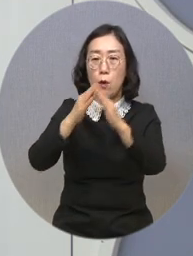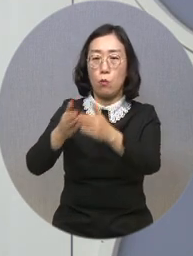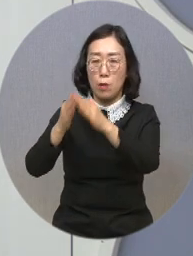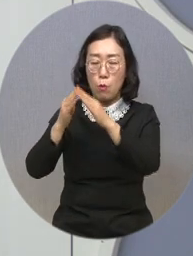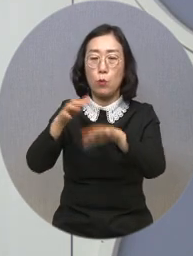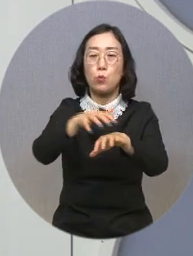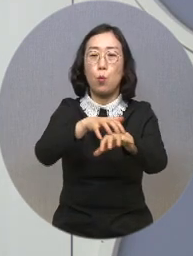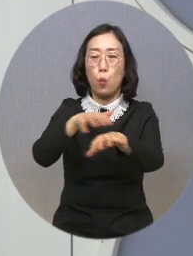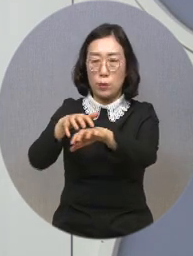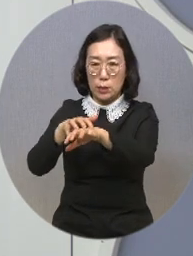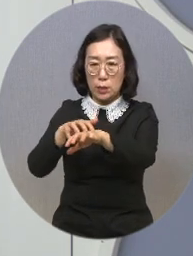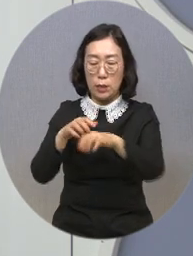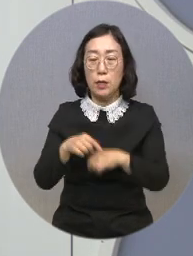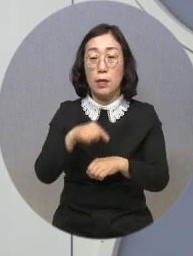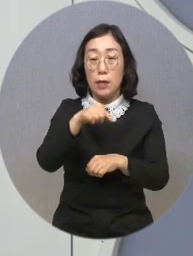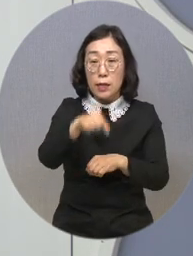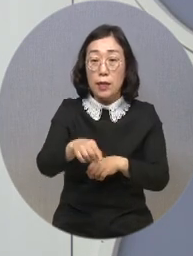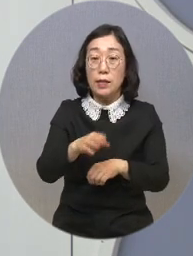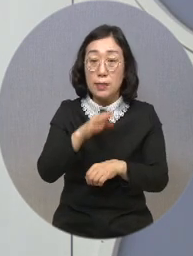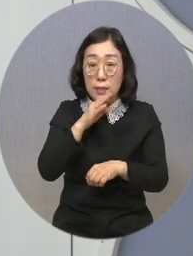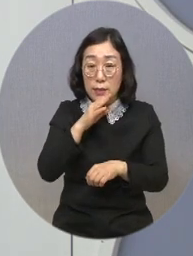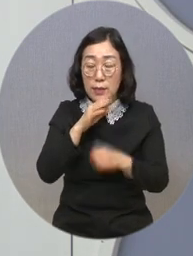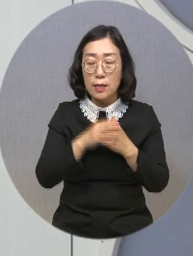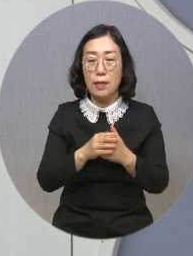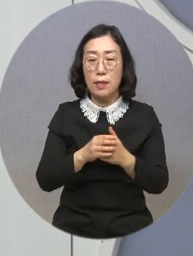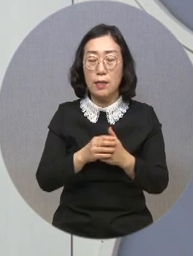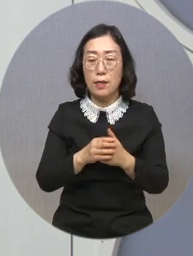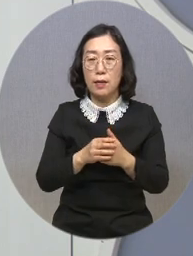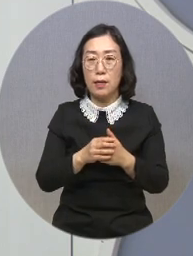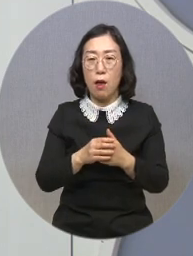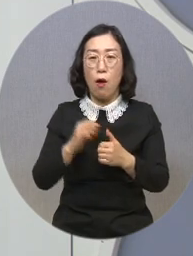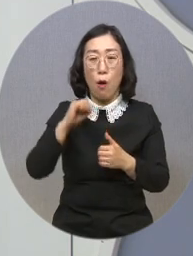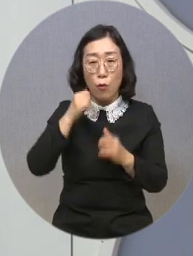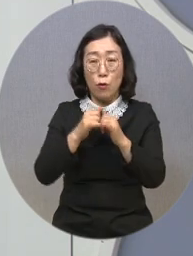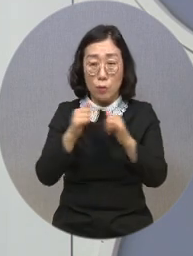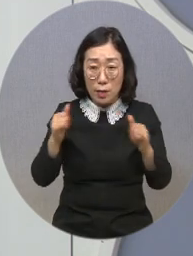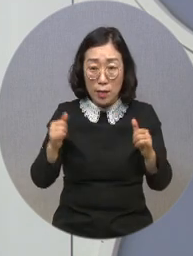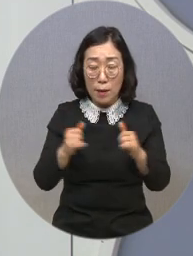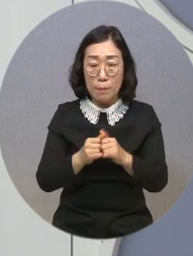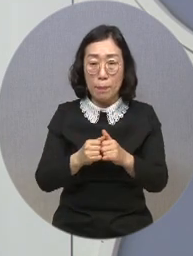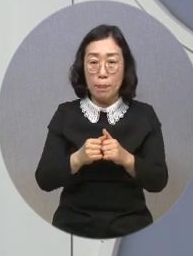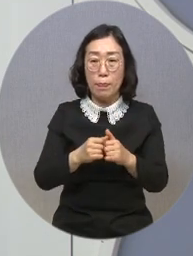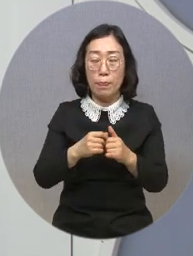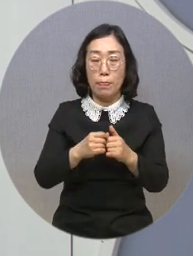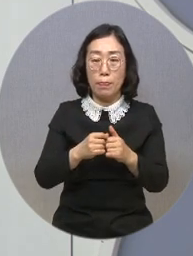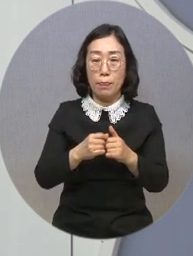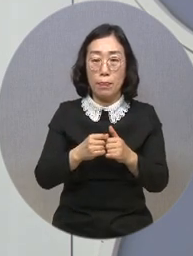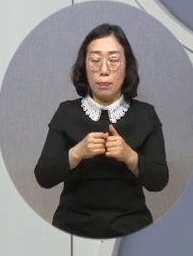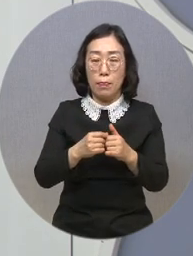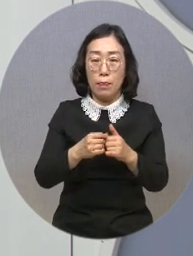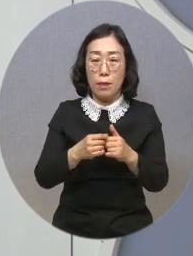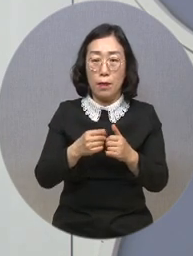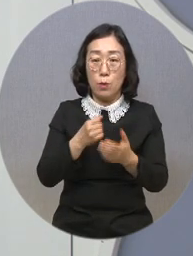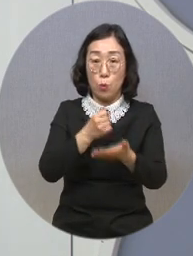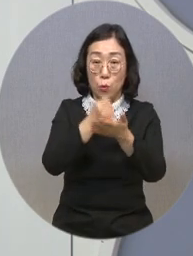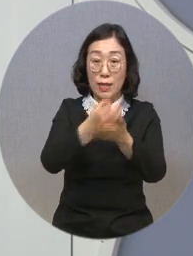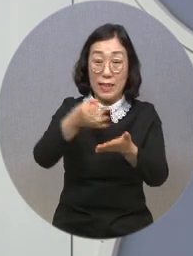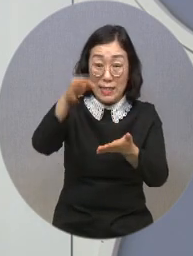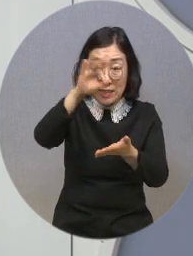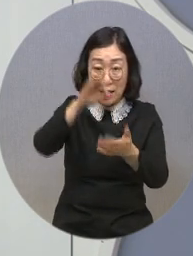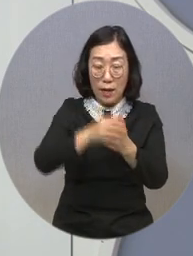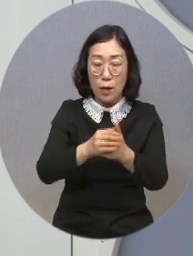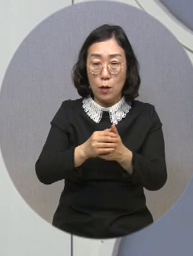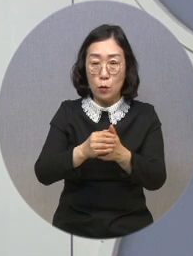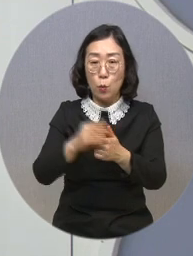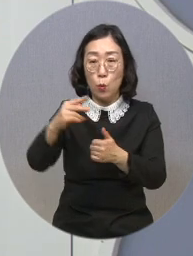신협이 서민금융기관. 서민들이 예금하고 또 서민들에게 대출해주고 아. 조금 더 많은 이자를 드리고 조금 더 많은 이자를